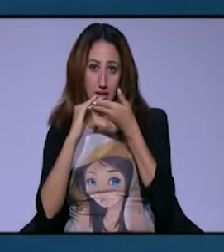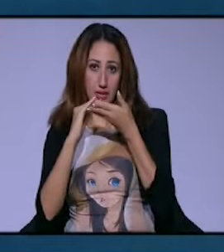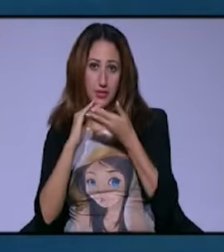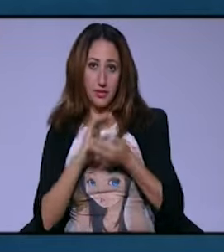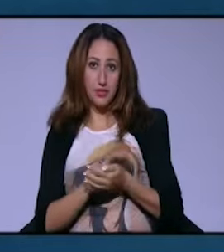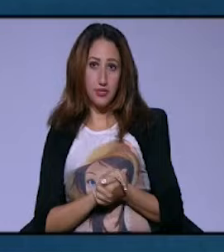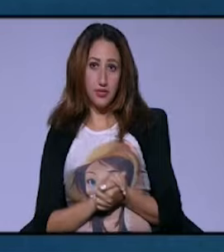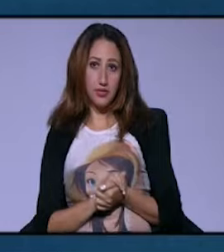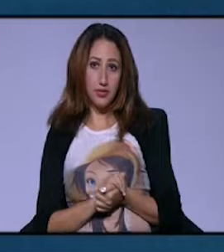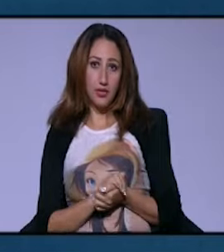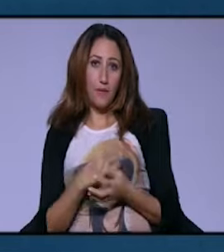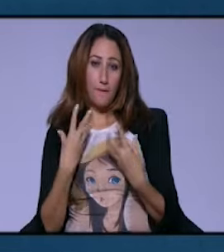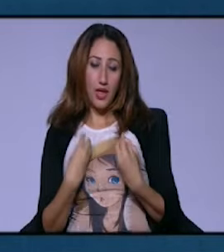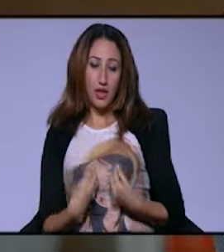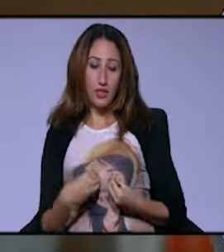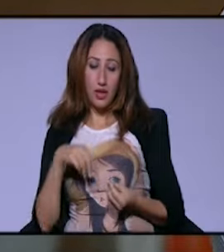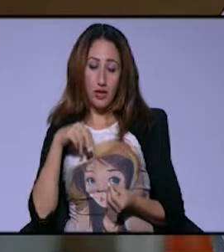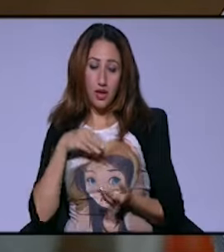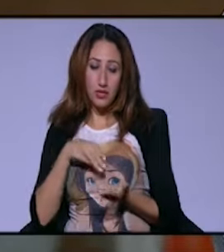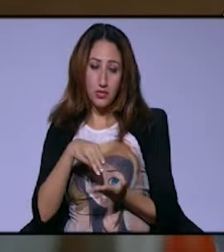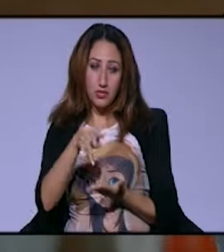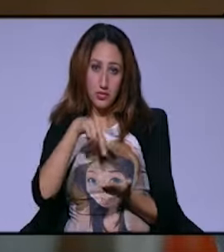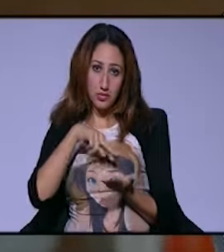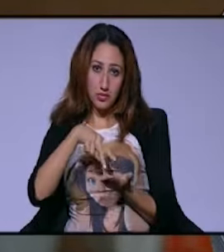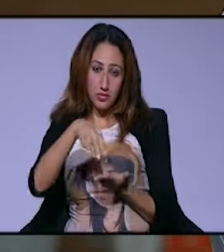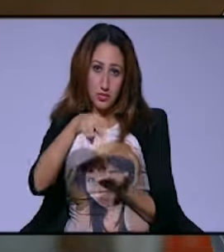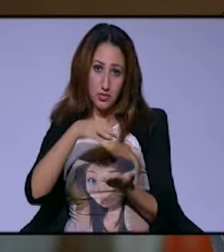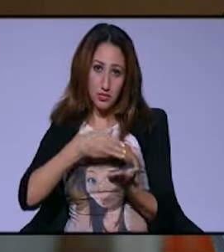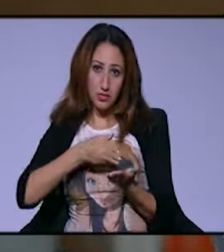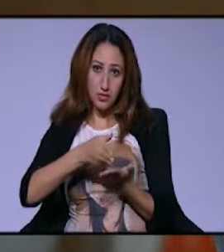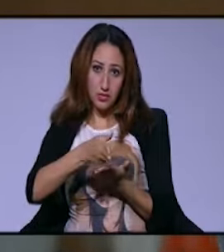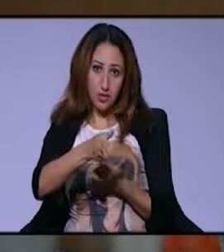نستعين اهدنا الصراط